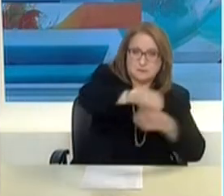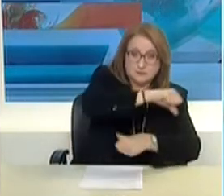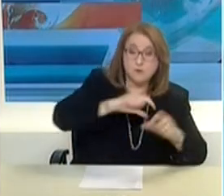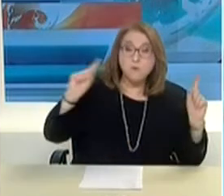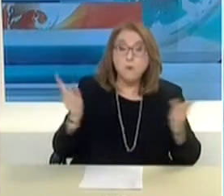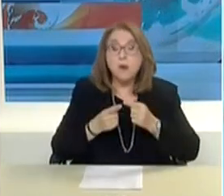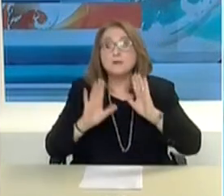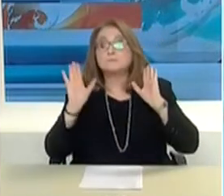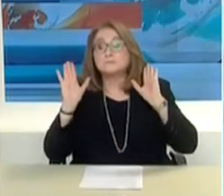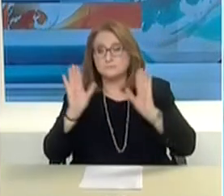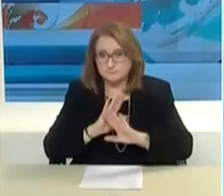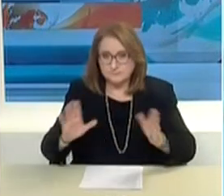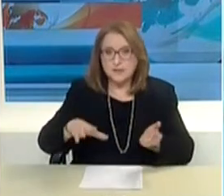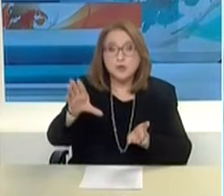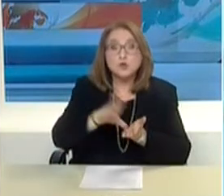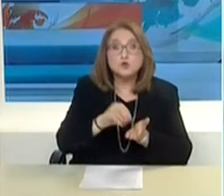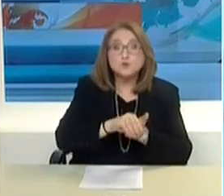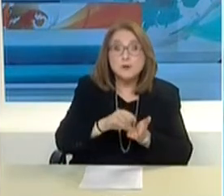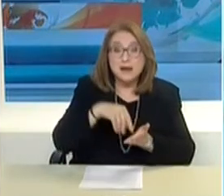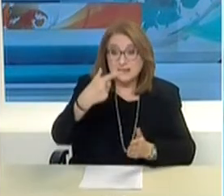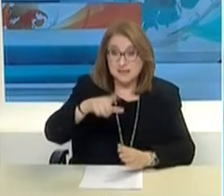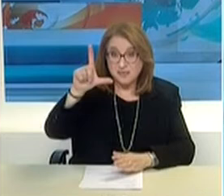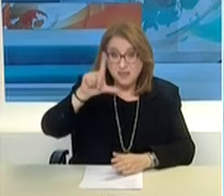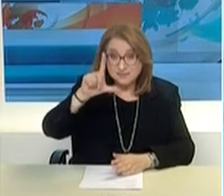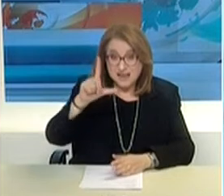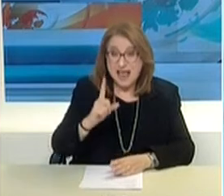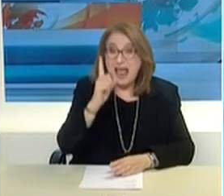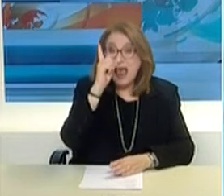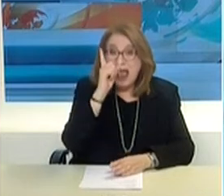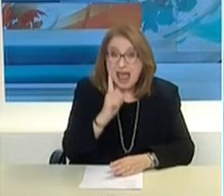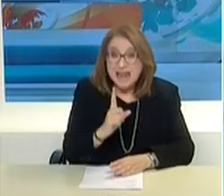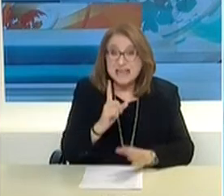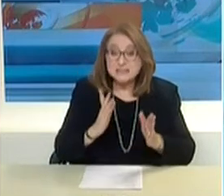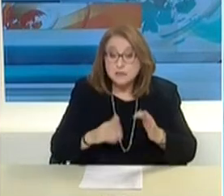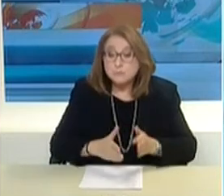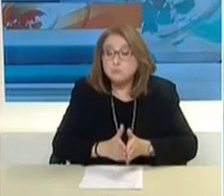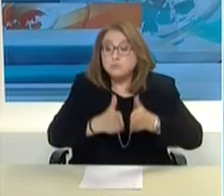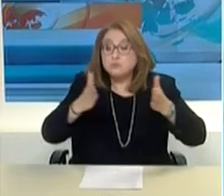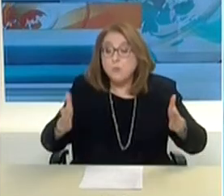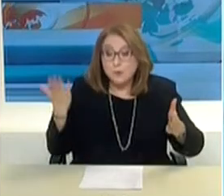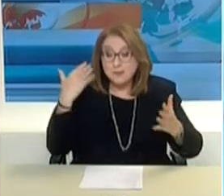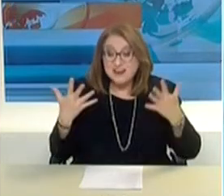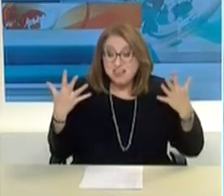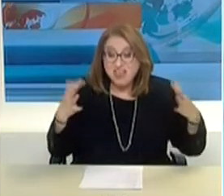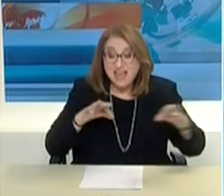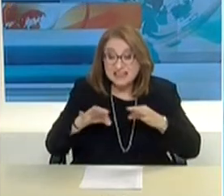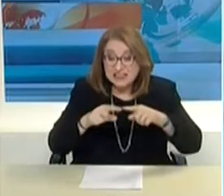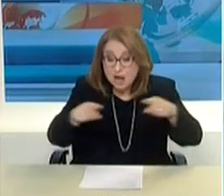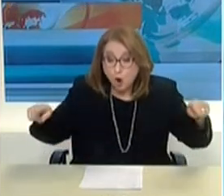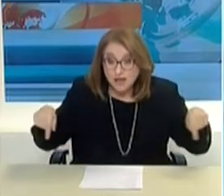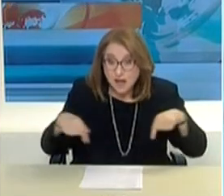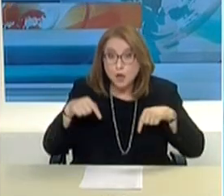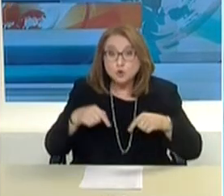Δευτέρα γίνεται υποχρεωτική απόσταση ένας πελάτης ανά 15 τετραγωνικά μέτρα αντί 10 τετραγωνικών